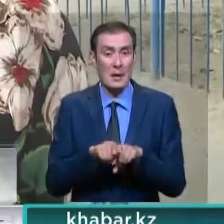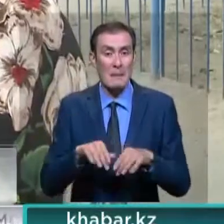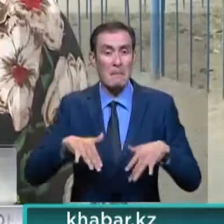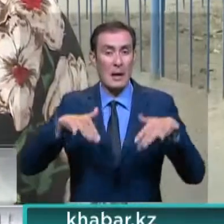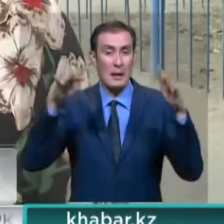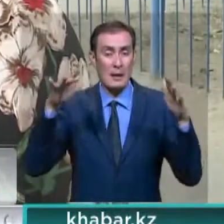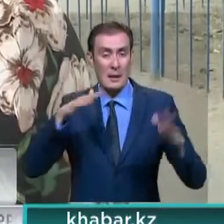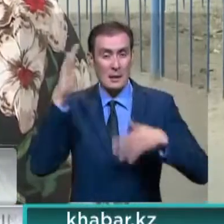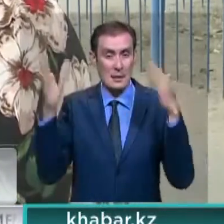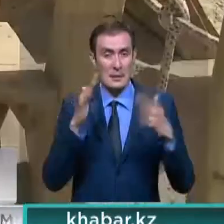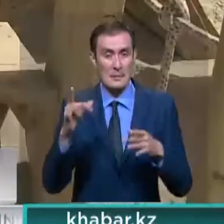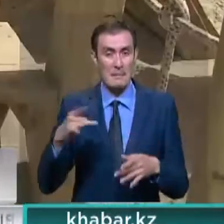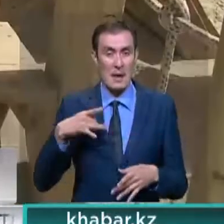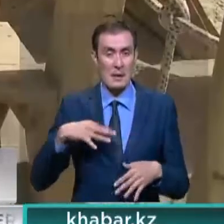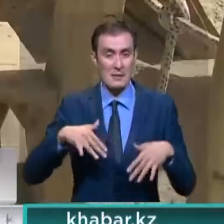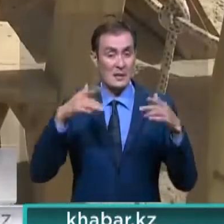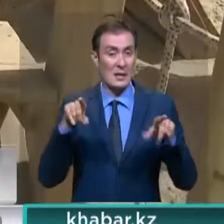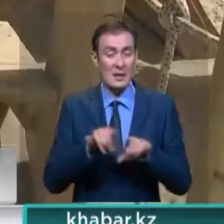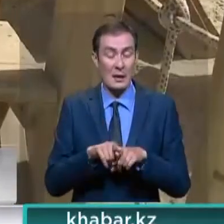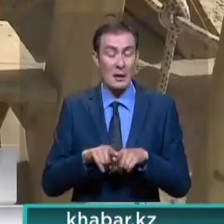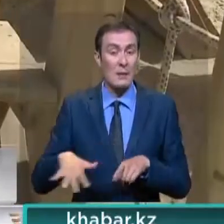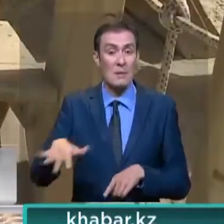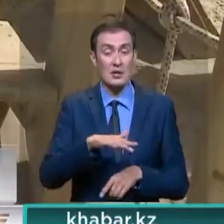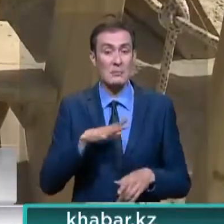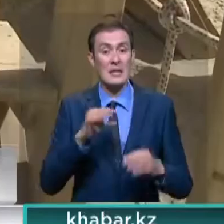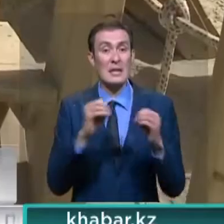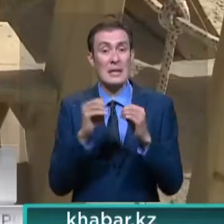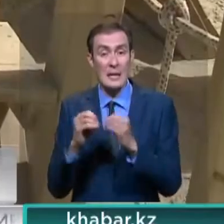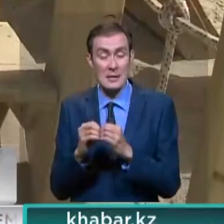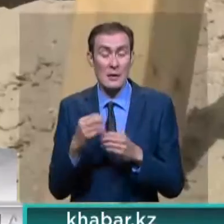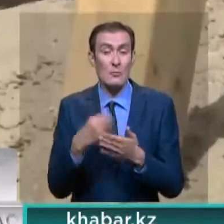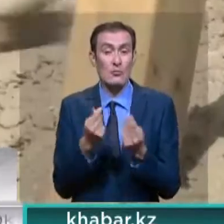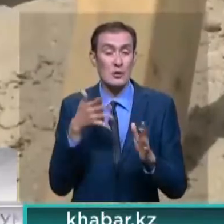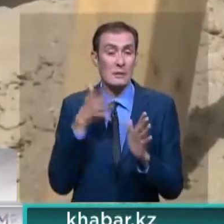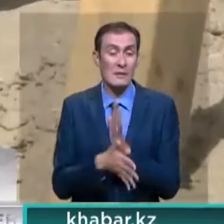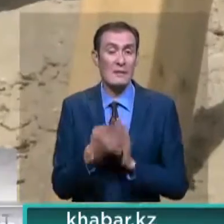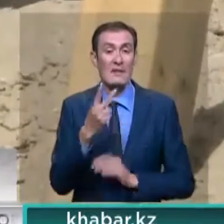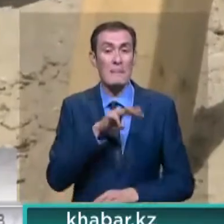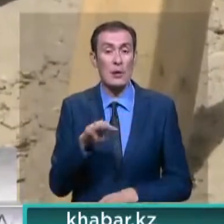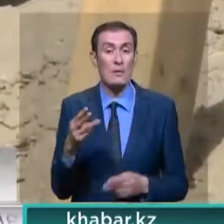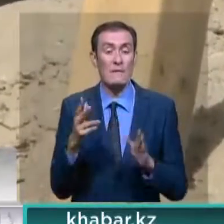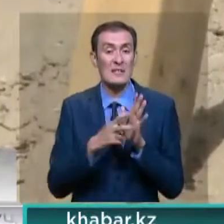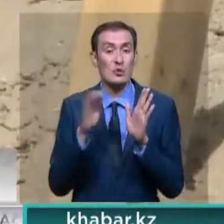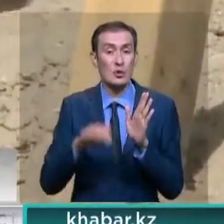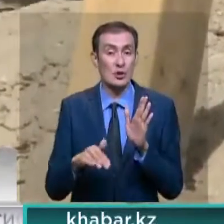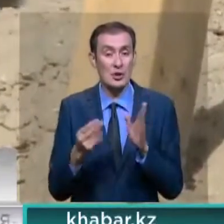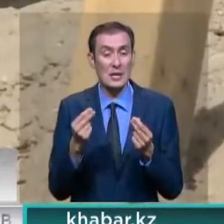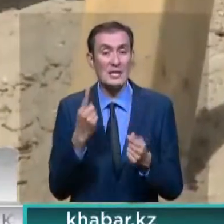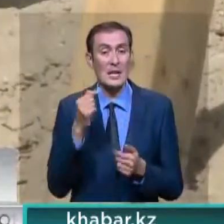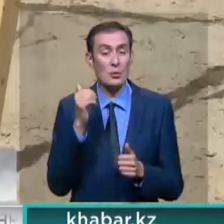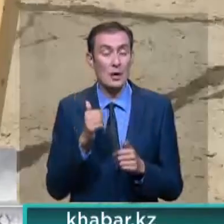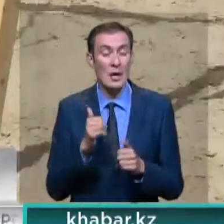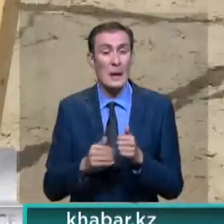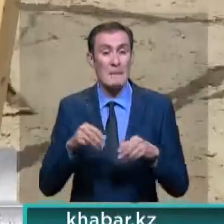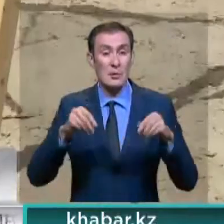пыль, разлетается белого цвета. И таких площадок в городе появилось 10. Местному бюджету они обошлись в 2 миллиона 800 тысяч за каждую.